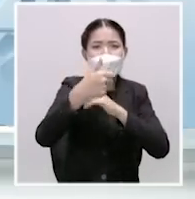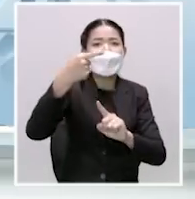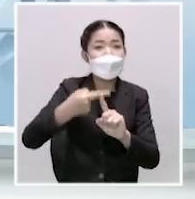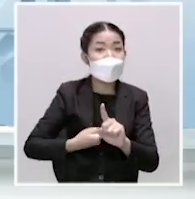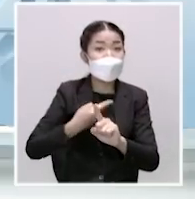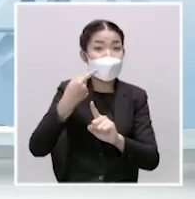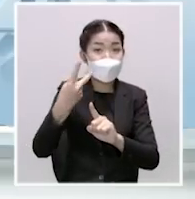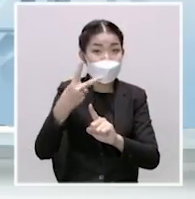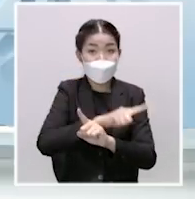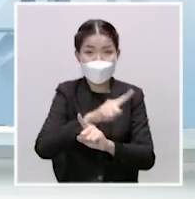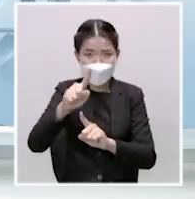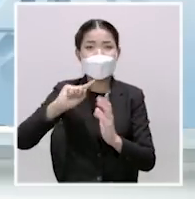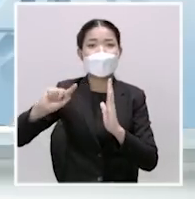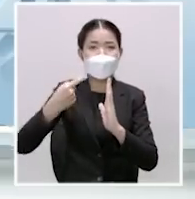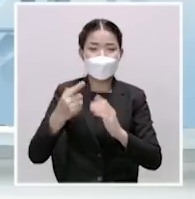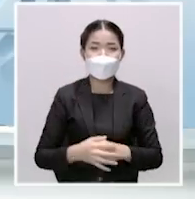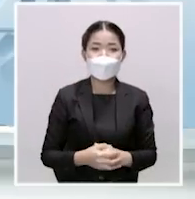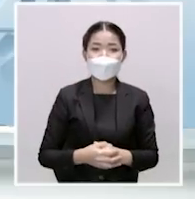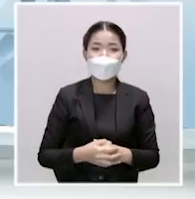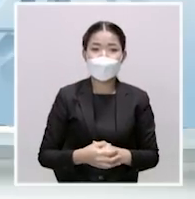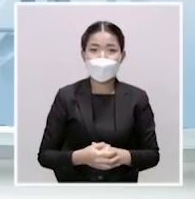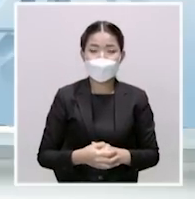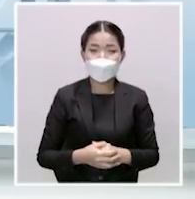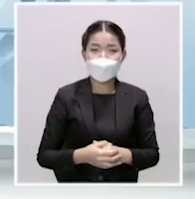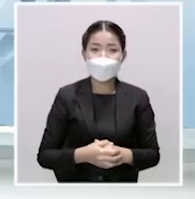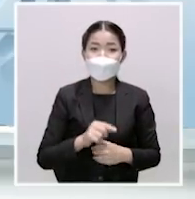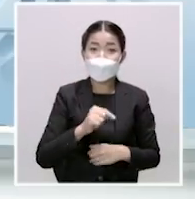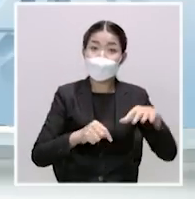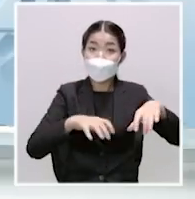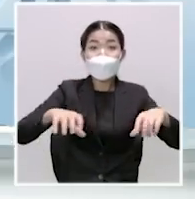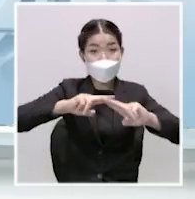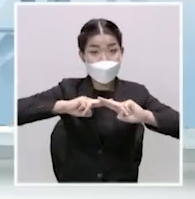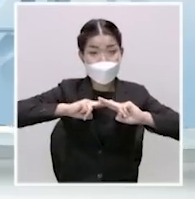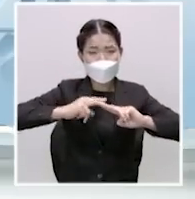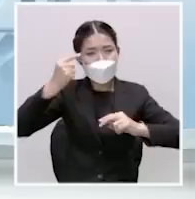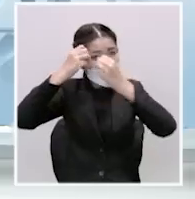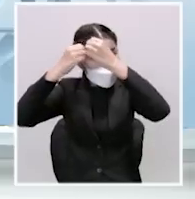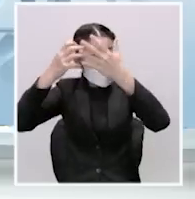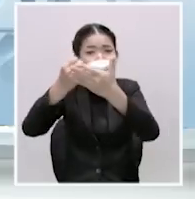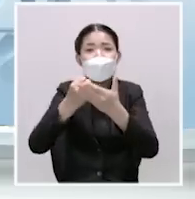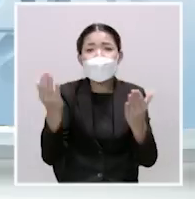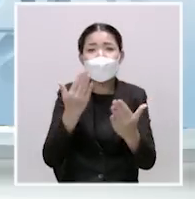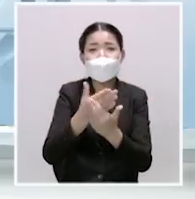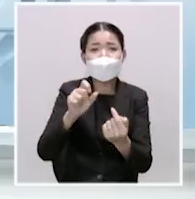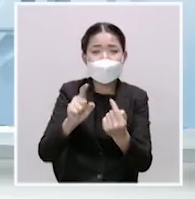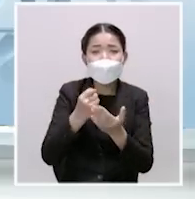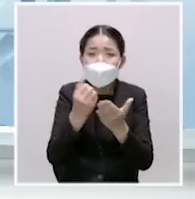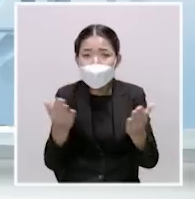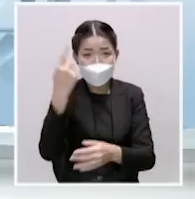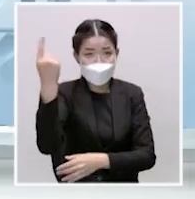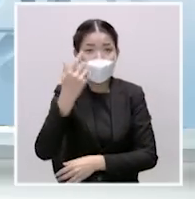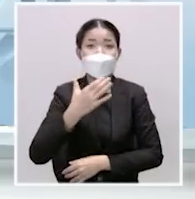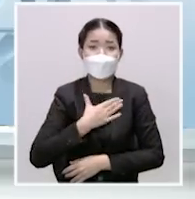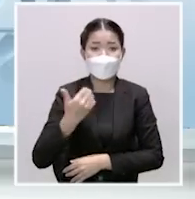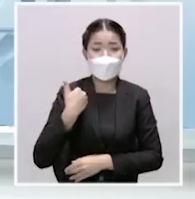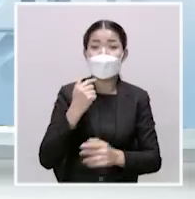ในมุมมองของภาคชนที่อยู่ในอุตสาหกรรมการท่องเที่ยวค่ะเขาก็มีความหวังที่จะฟื้นเศรษฐกิจฟื้นธุรกิจการท่องเที่ยวของเขานะ